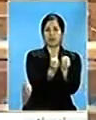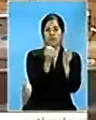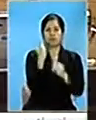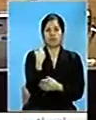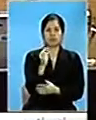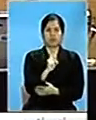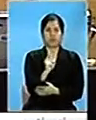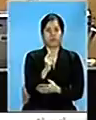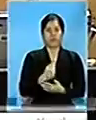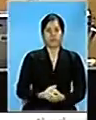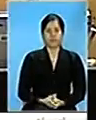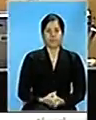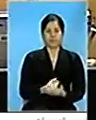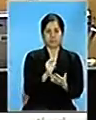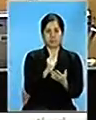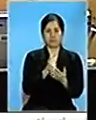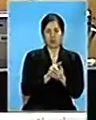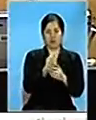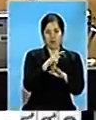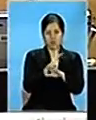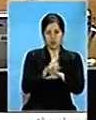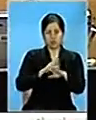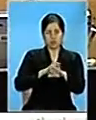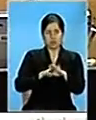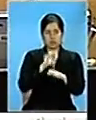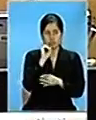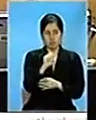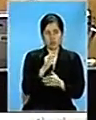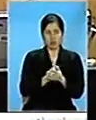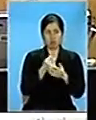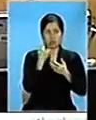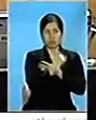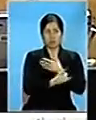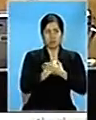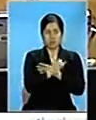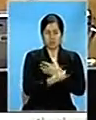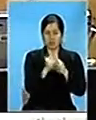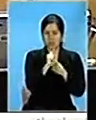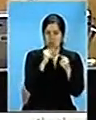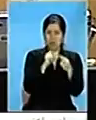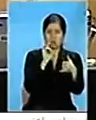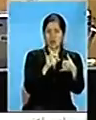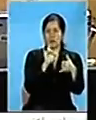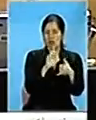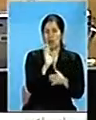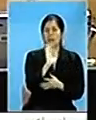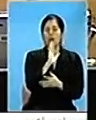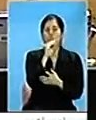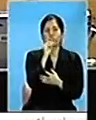ท่านวชิระท่านจะไปพูดครับว่าทรมประเทศไหนทรมานเลยครับผมว่าเอาท่านเอาหลักการกว้าง